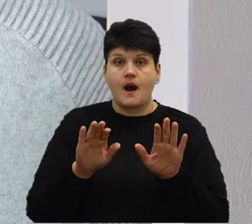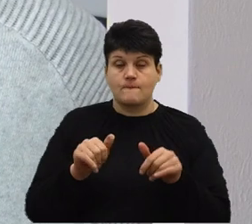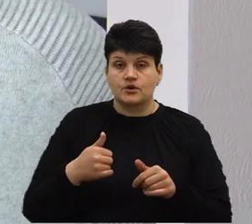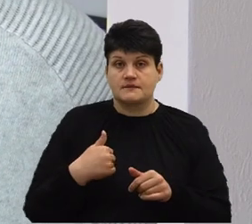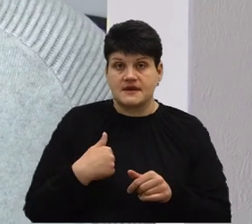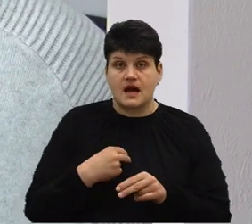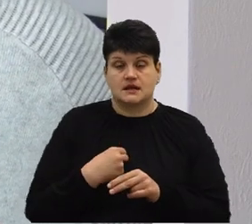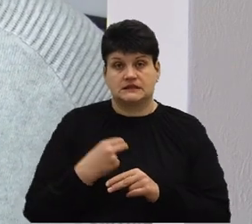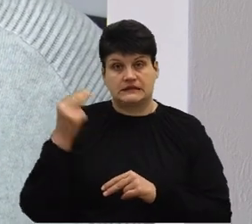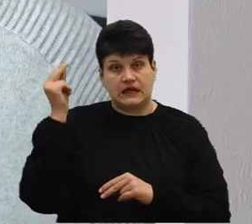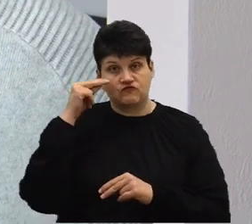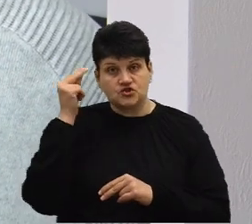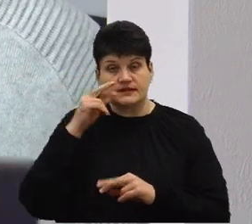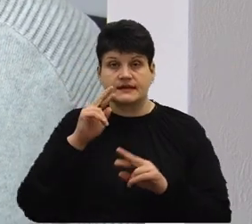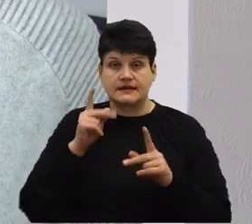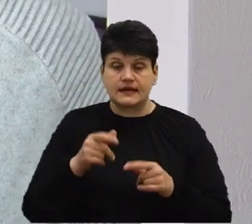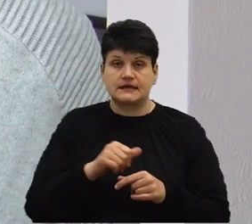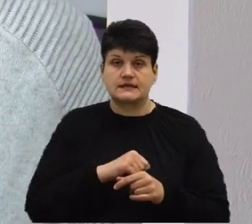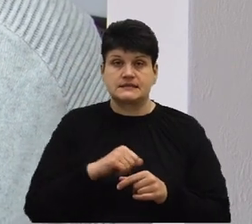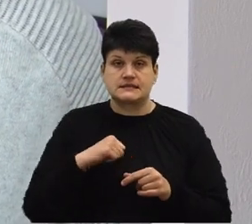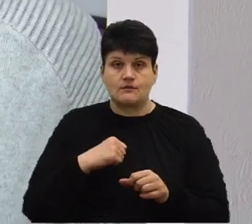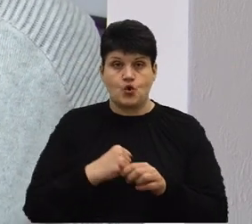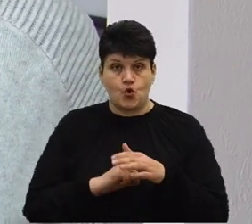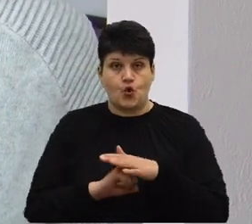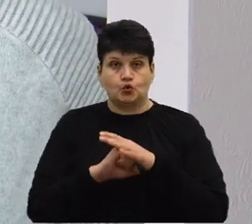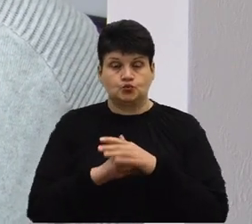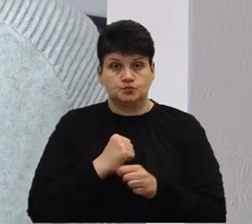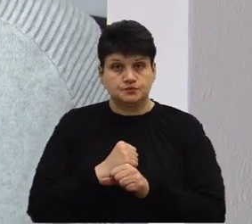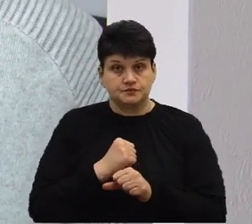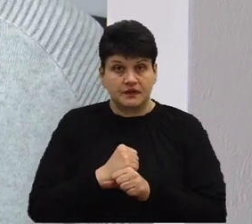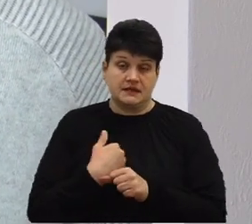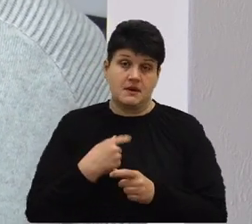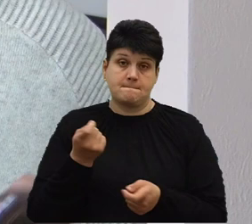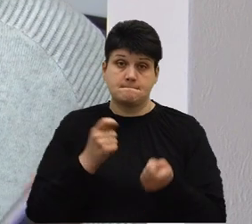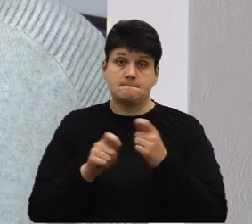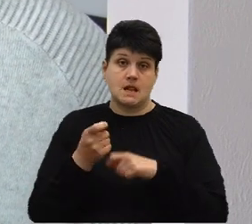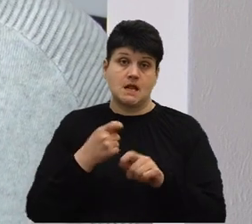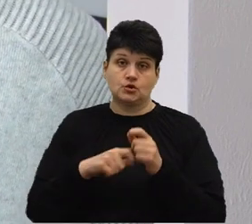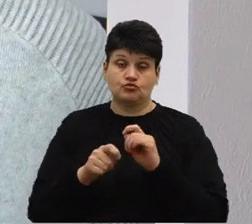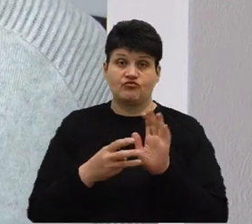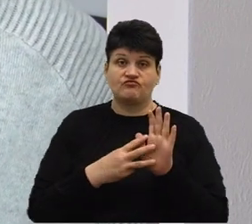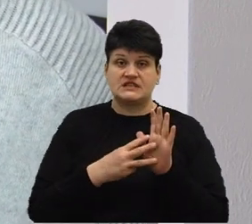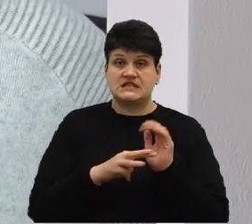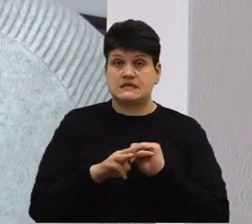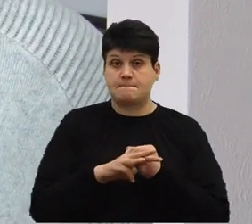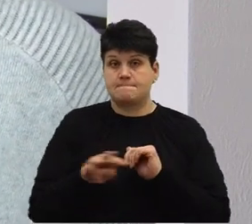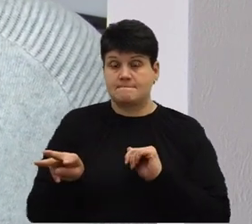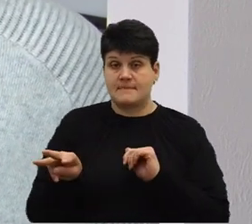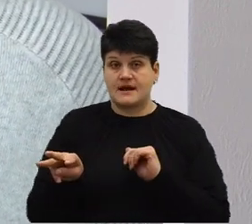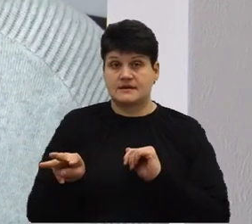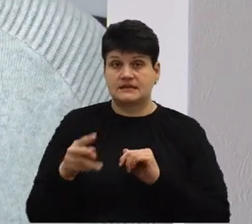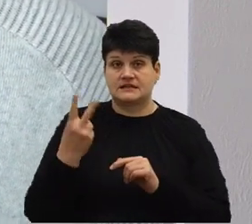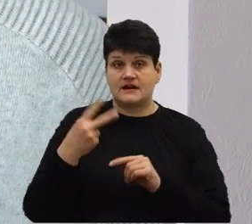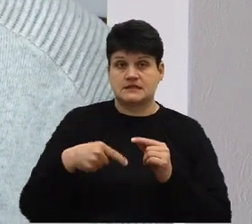навчилася як плести саму основу і тепер плиту вісім метрів сітка на два